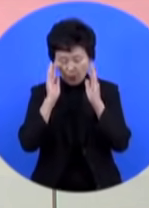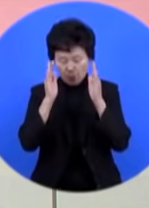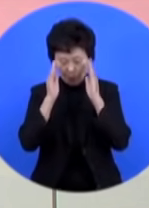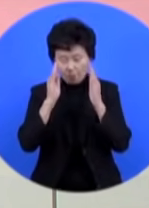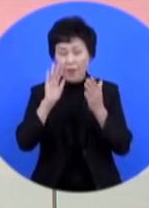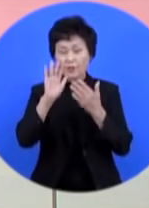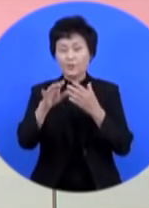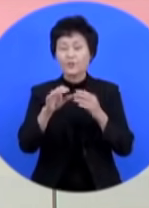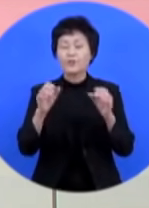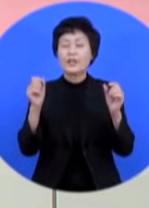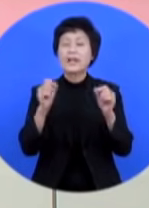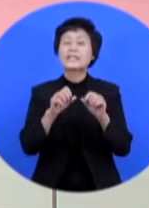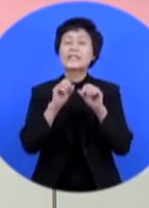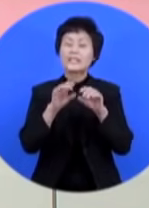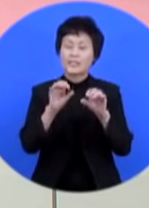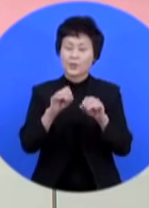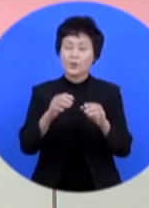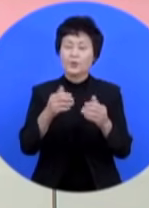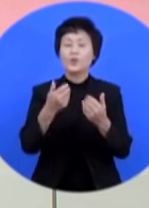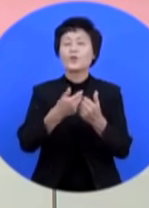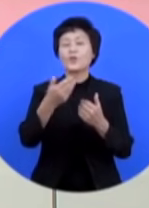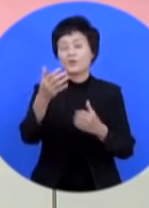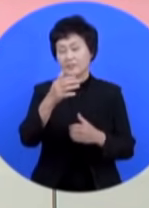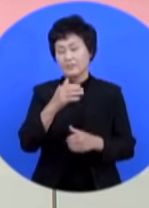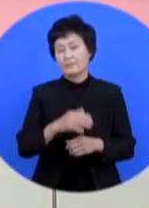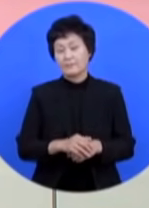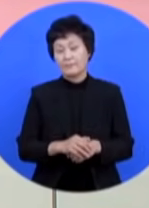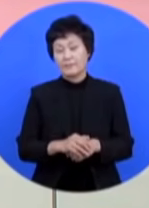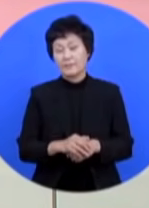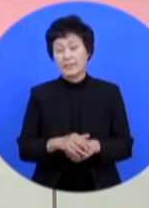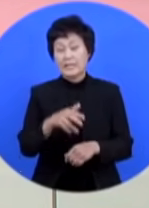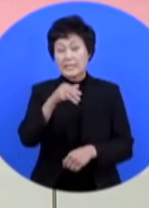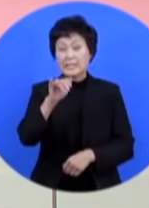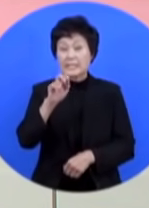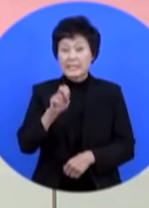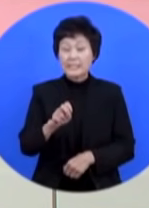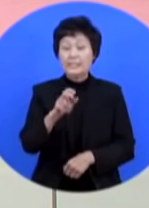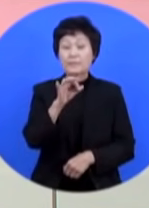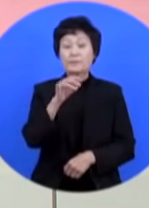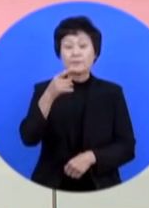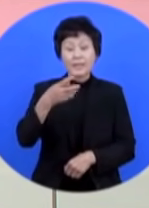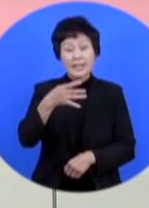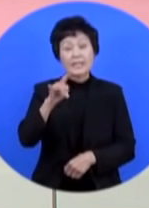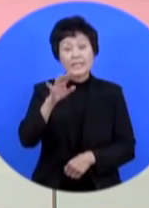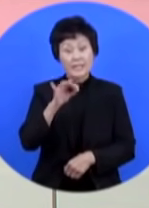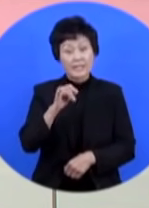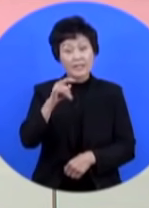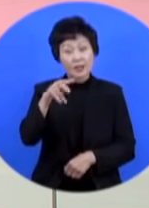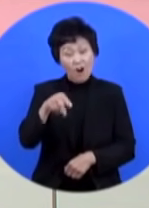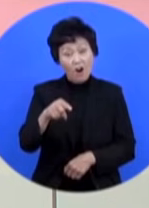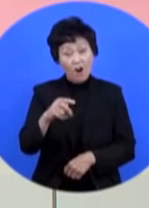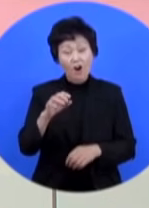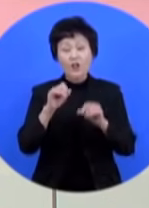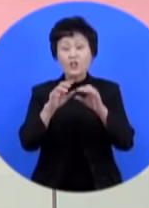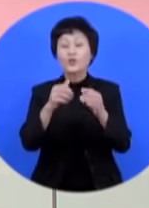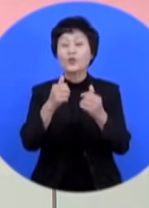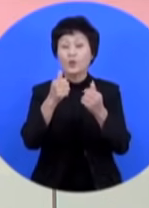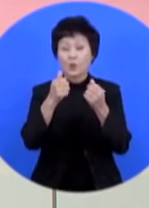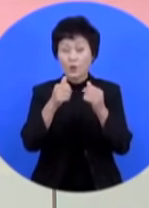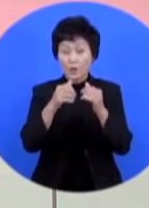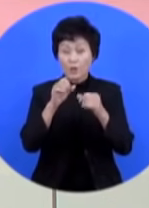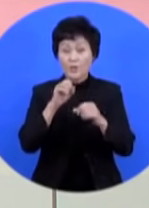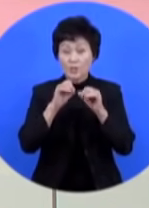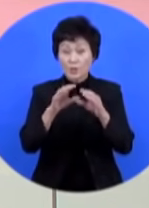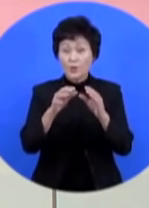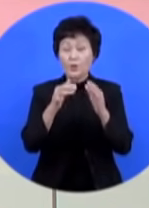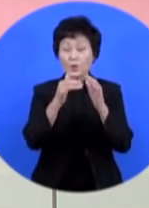떠났는데 짐 엘리엇 선교사가 20살 되던 해 휘튼 대학에 다닐 때 일기장에 쓴 내용이거든요. 조금